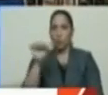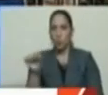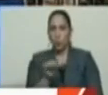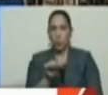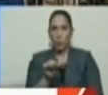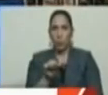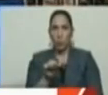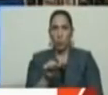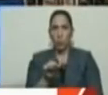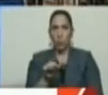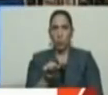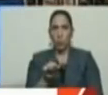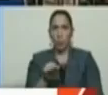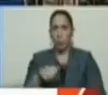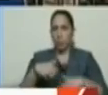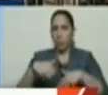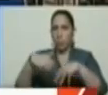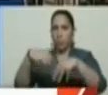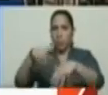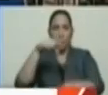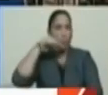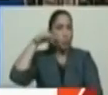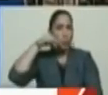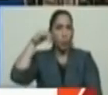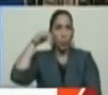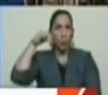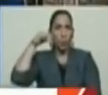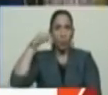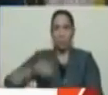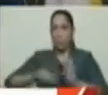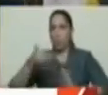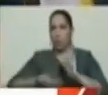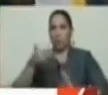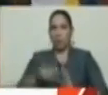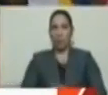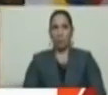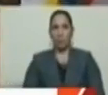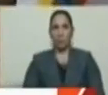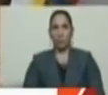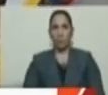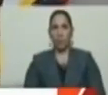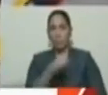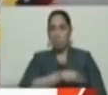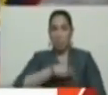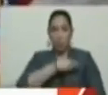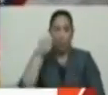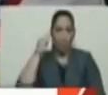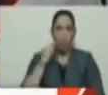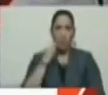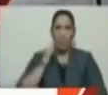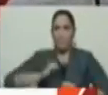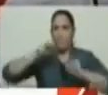والغاز الطبيعي. يعني نعم. خلينا بس أنا أسف المقاطعة بس أشير لأنه اللقطات اللي بنتابعها على الشاشة لقطات حية